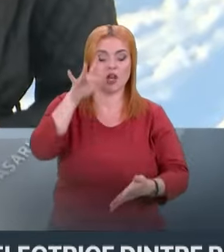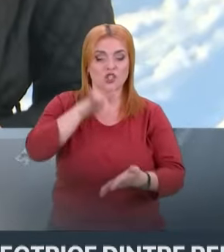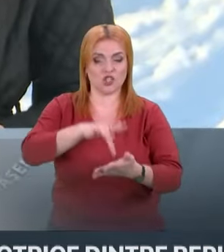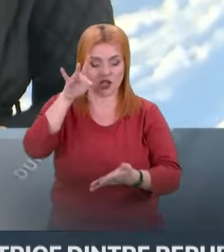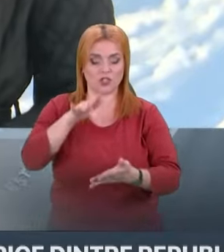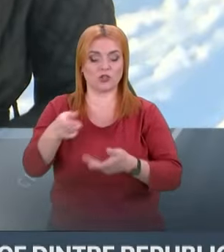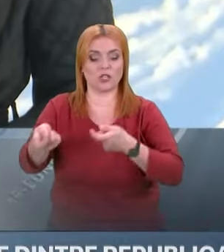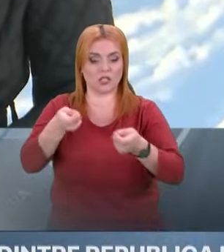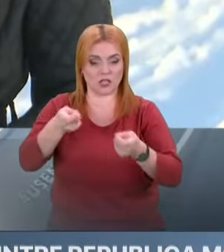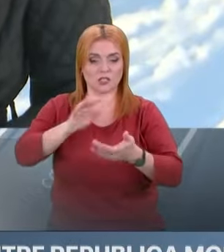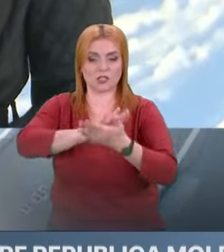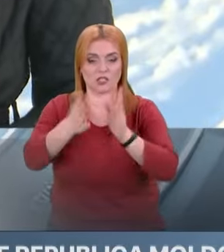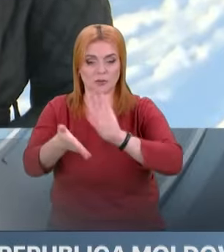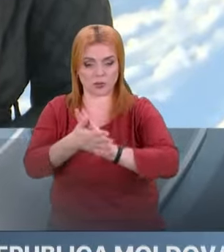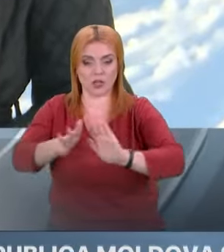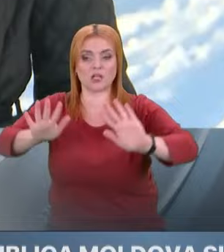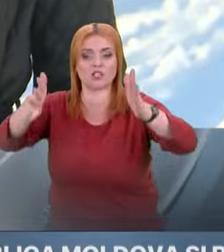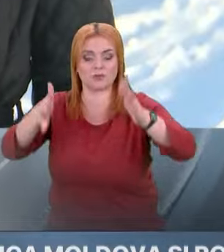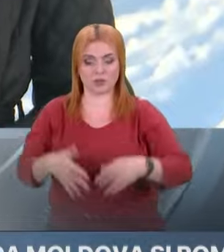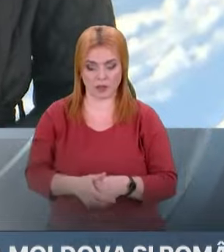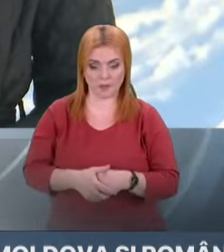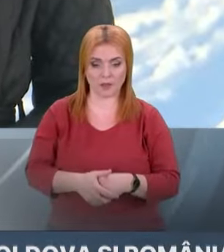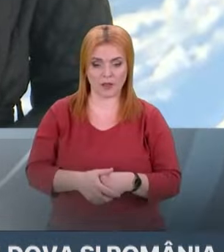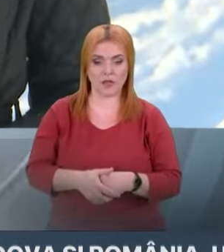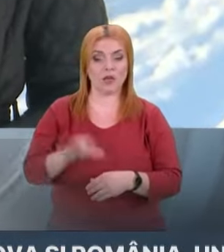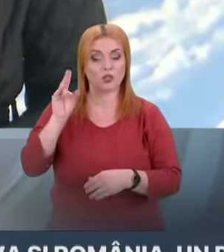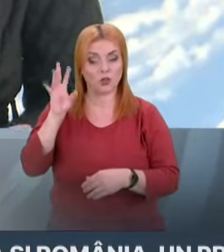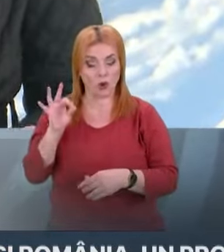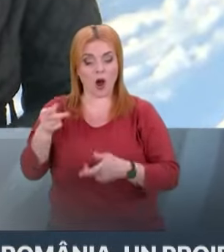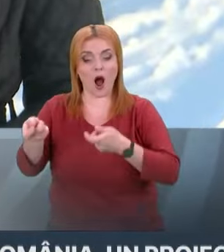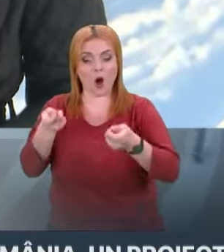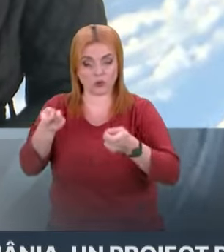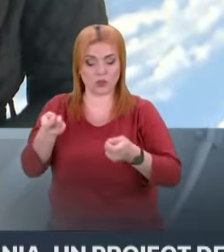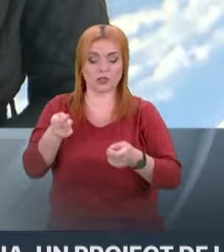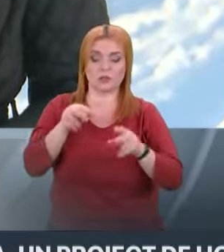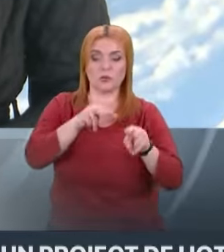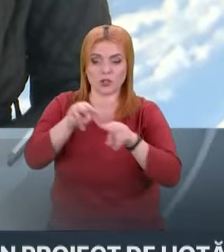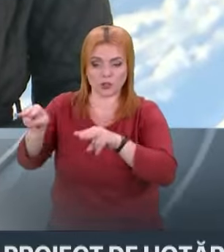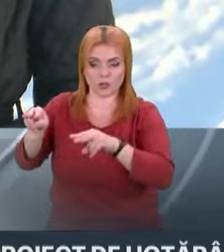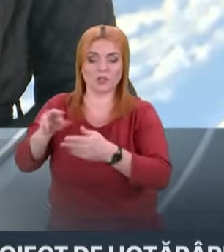de Dirijare în Situații Excepționale, însă autoritățile monitorizează în